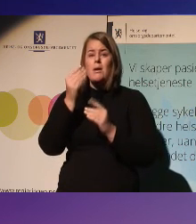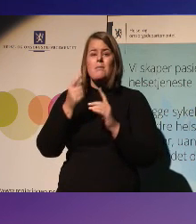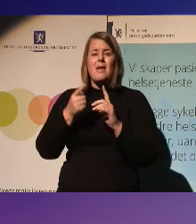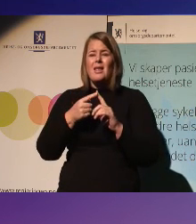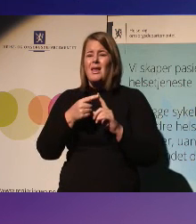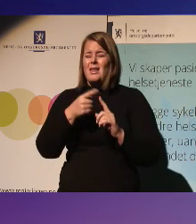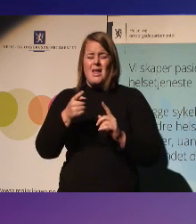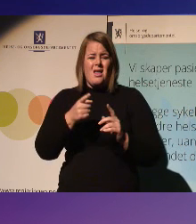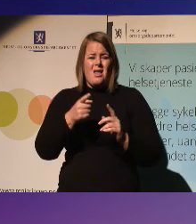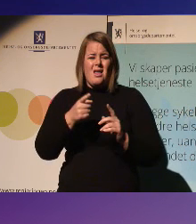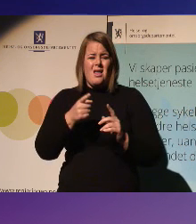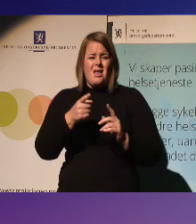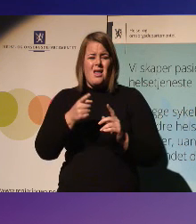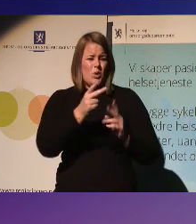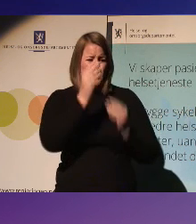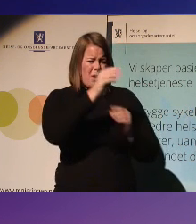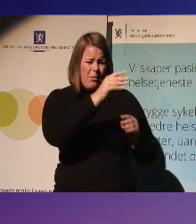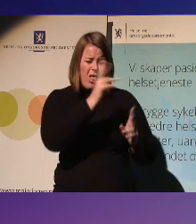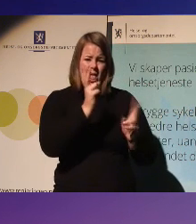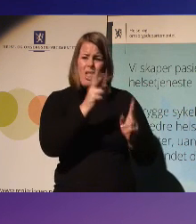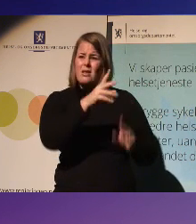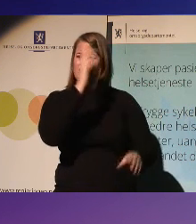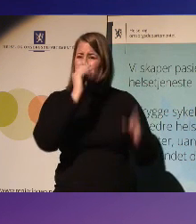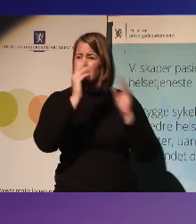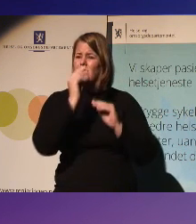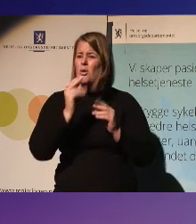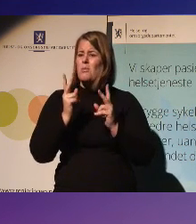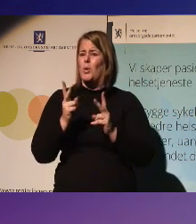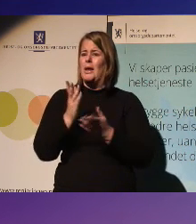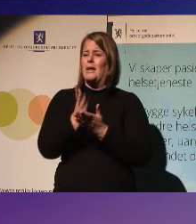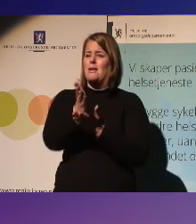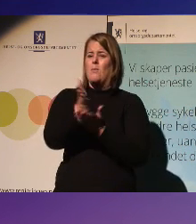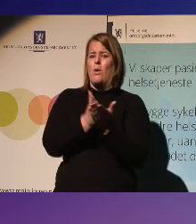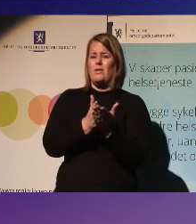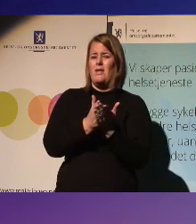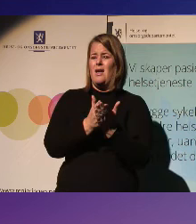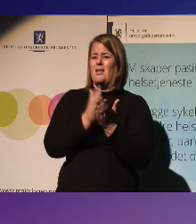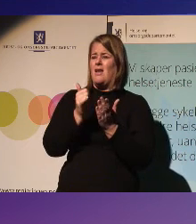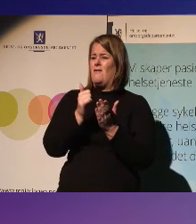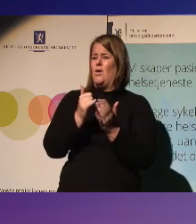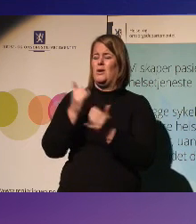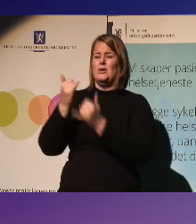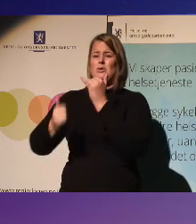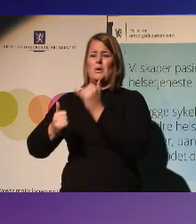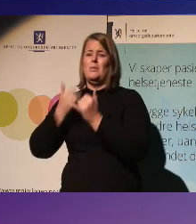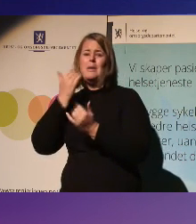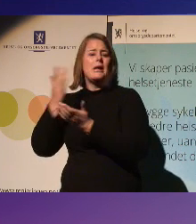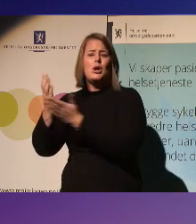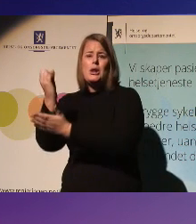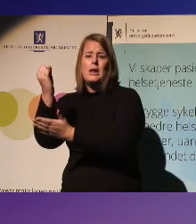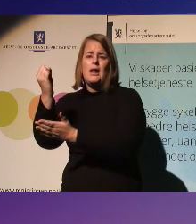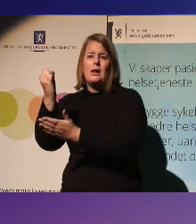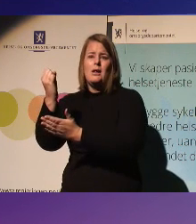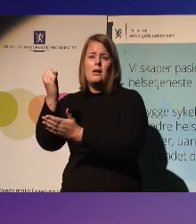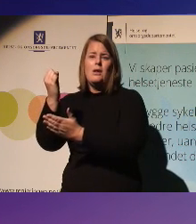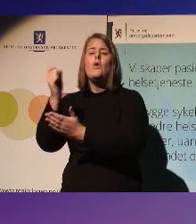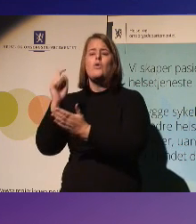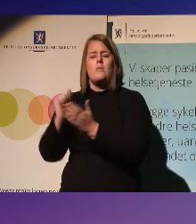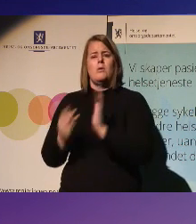bestille kunnskap på en så god måte at, at den blir nyttig for oss at vi kan anvende den. Det satt litt mer på dagsordenen